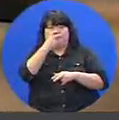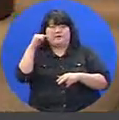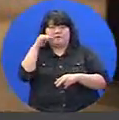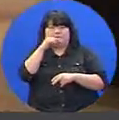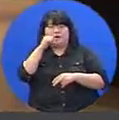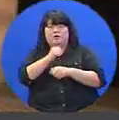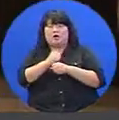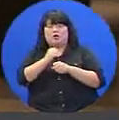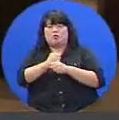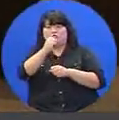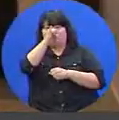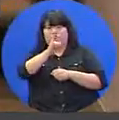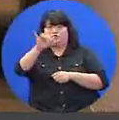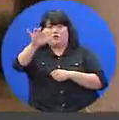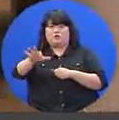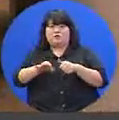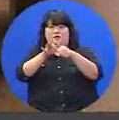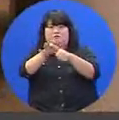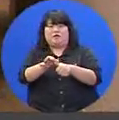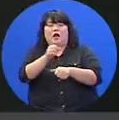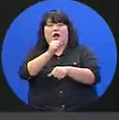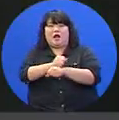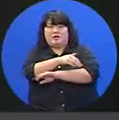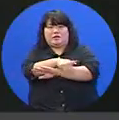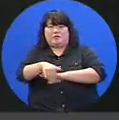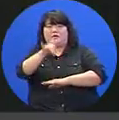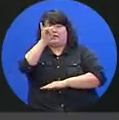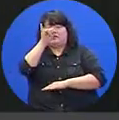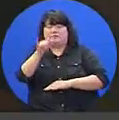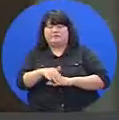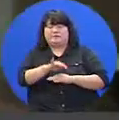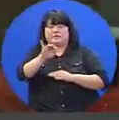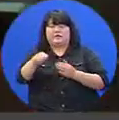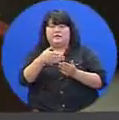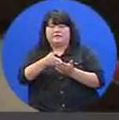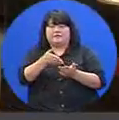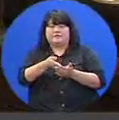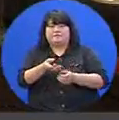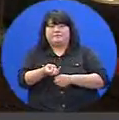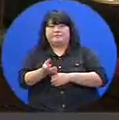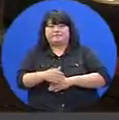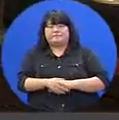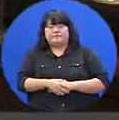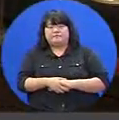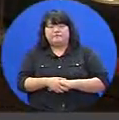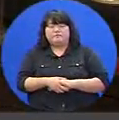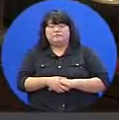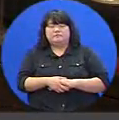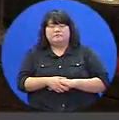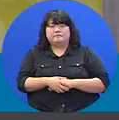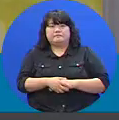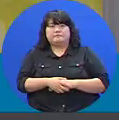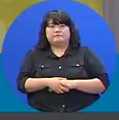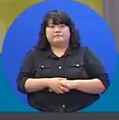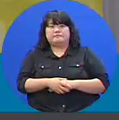우수 자치단체에는 인센티브를 줄 계획입니다. JTB 뉴스 정원익입니다.